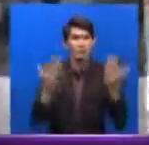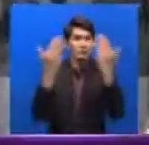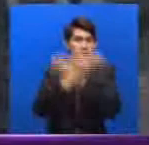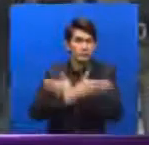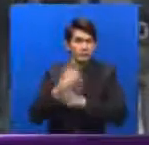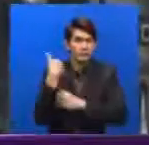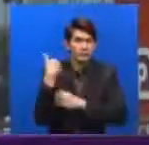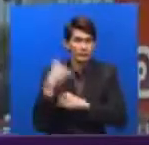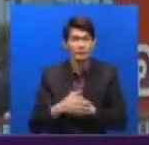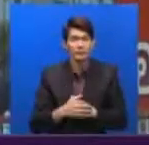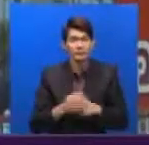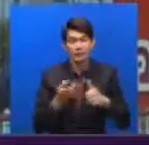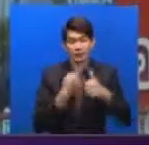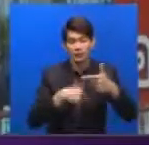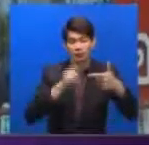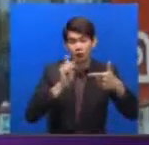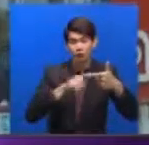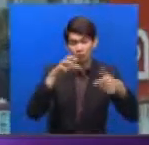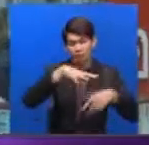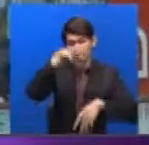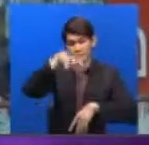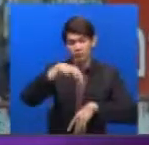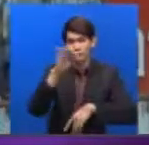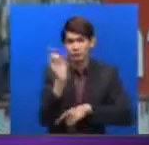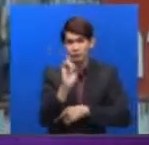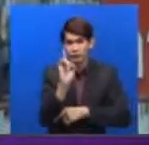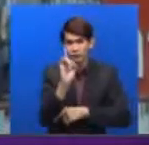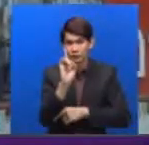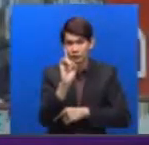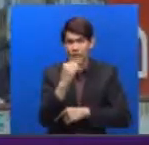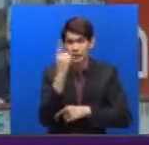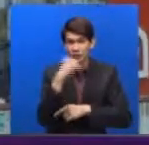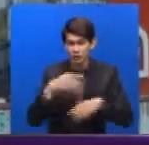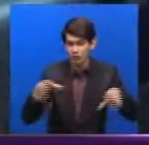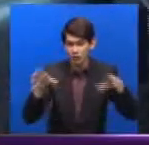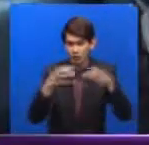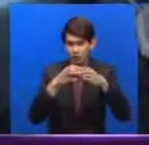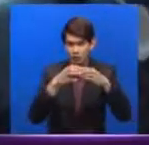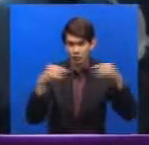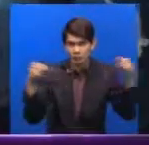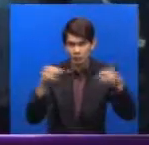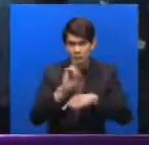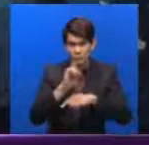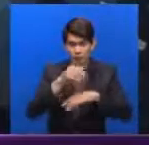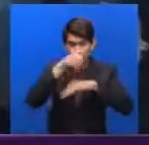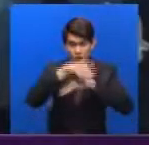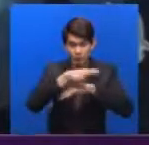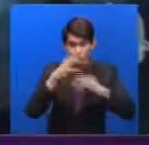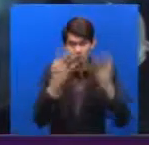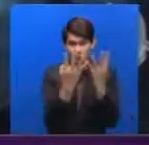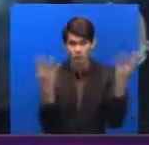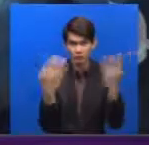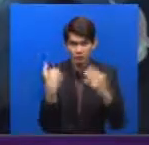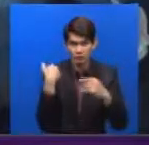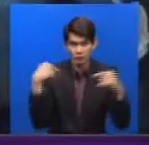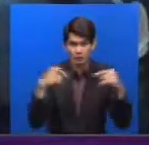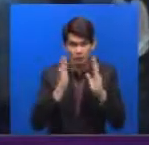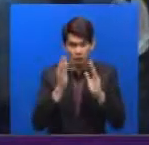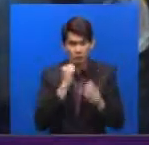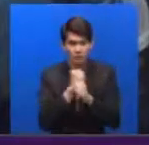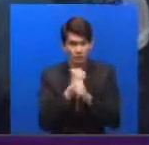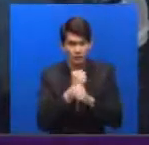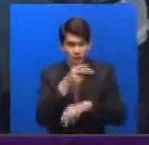ไปก่อนเหตุส่วนจุดที่ 2คือจุดเกิดเหตุอาณาจักรคนเสื้อแดงบริเวณริมรั้วด้านนอกนายมาตรึมังเป็นหนึ่งในมือปืน